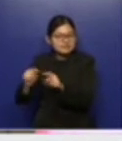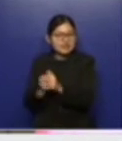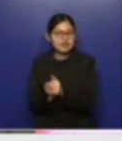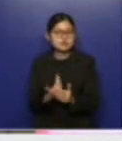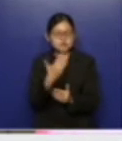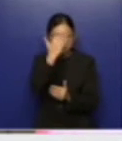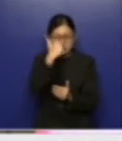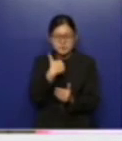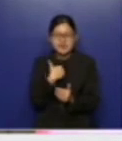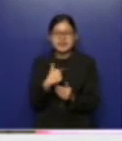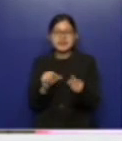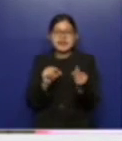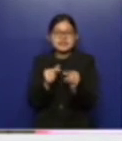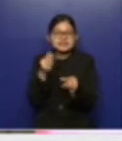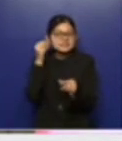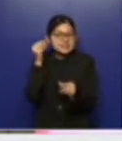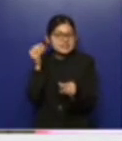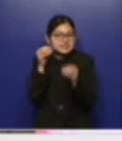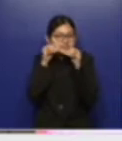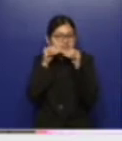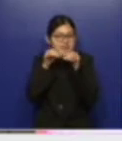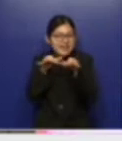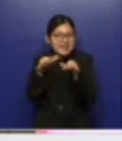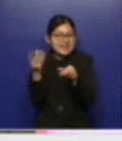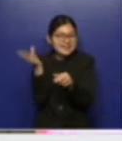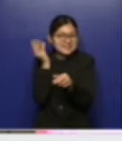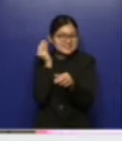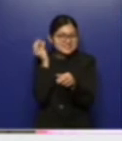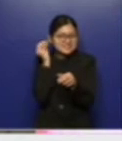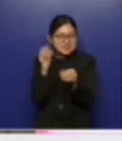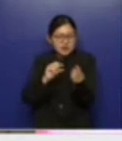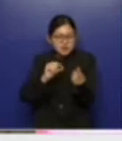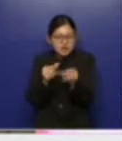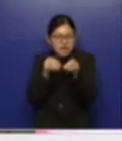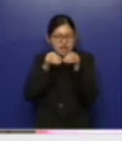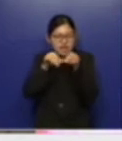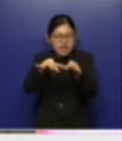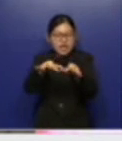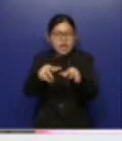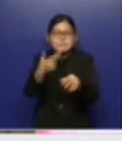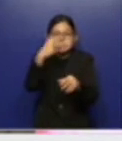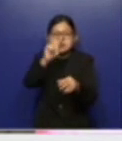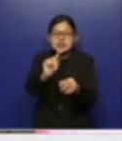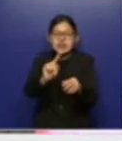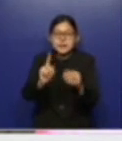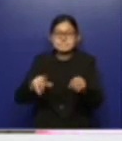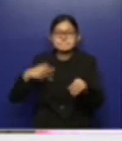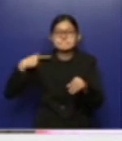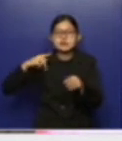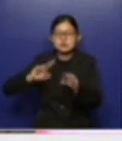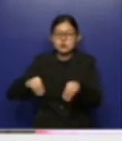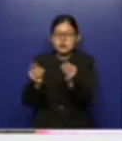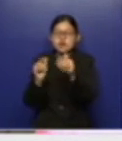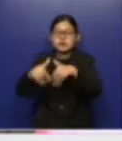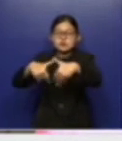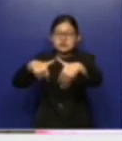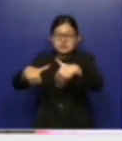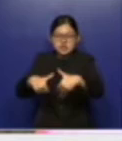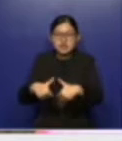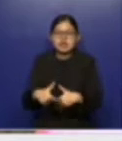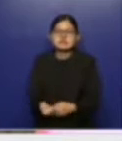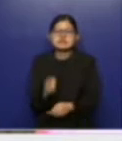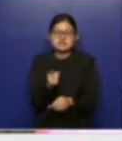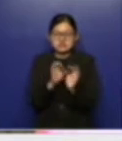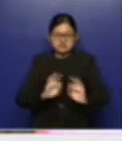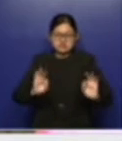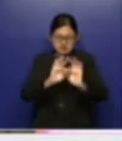ใช้เสียงทางวิทยุชุมชนเนี่ยเพื่อประโยชน์สาธารณะนี่เป็นเรื่องที่กสทช.จะต้